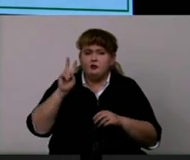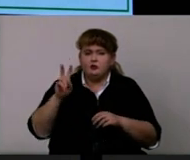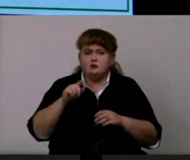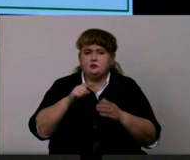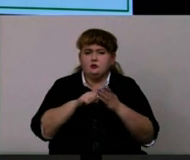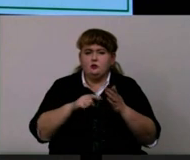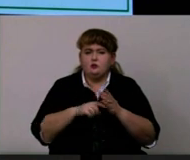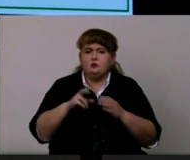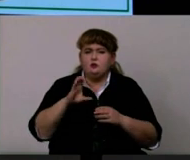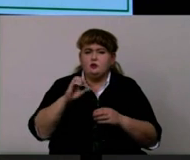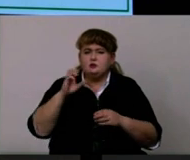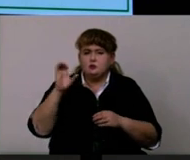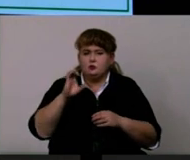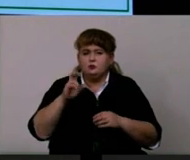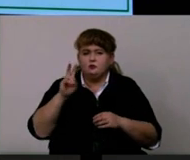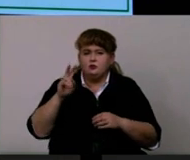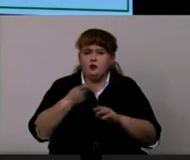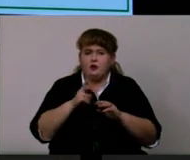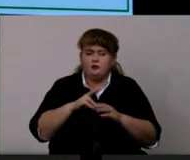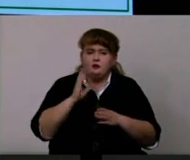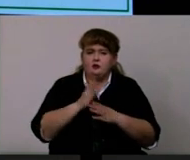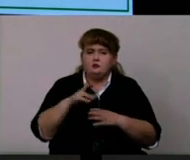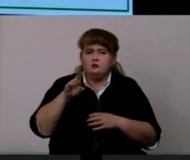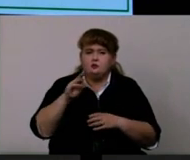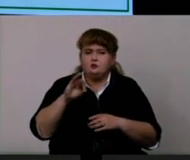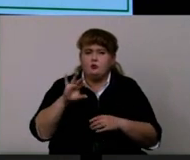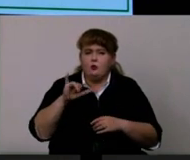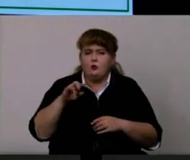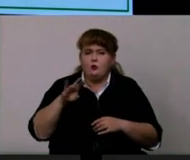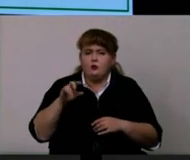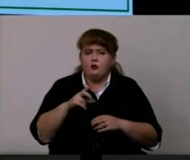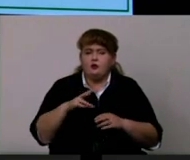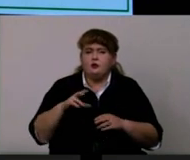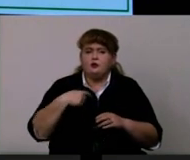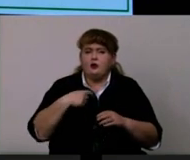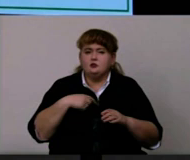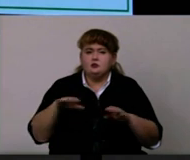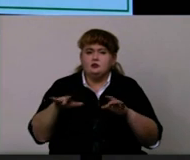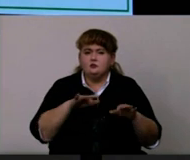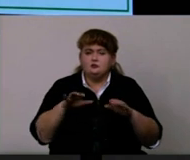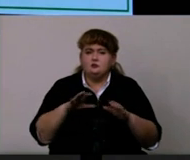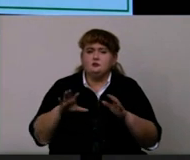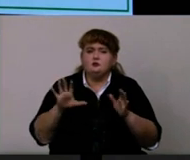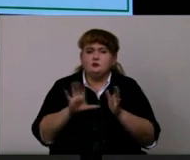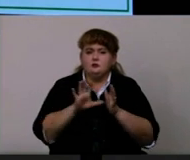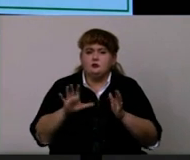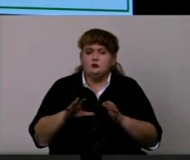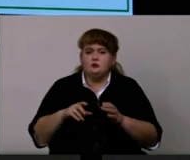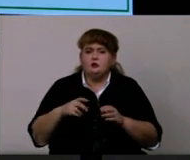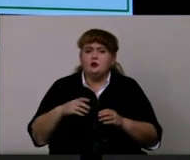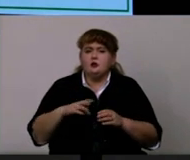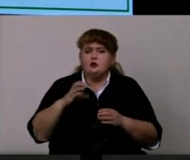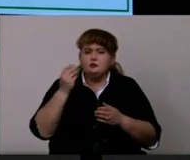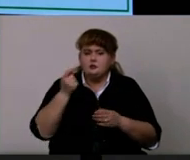секунду в квадрате. Или это и есть джоуль. Значит, наша кинетическая энергия также имеет единицу измерения